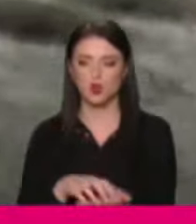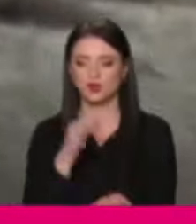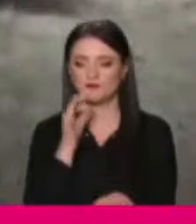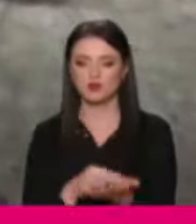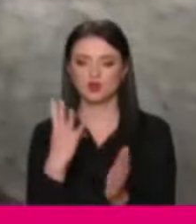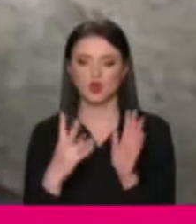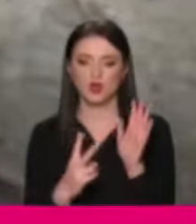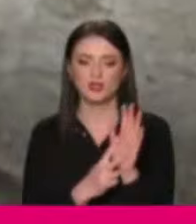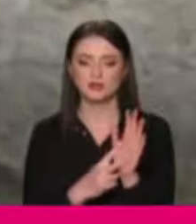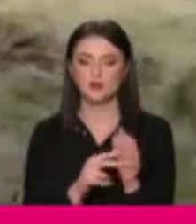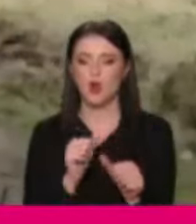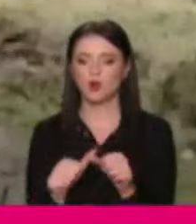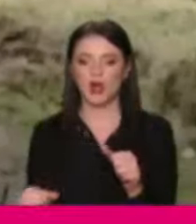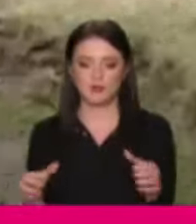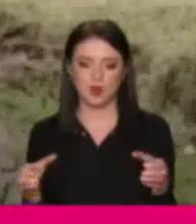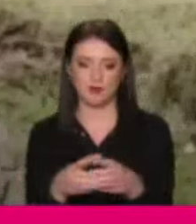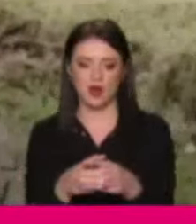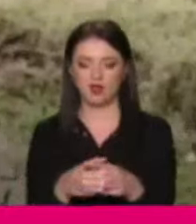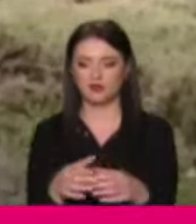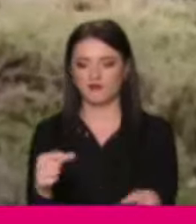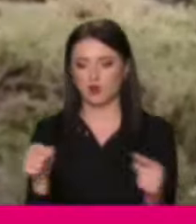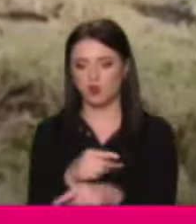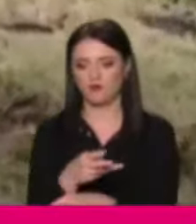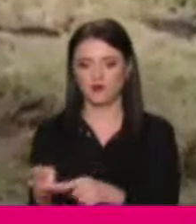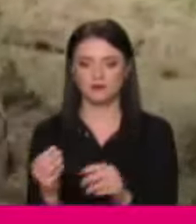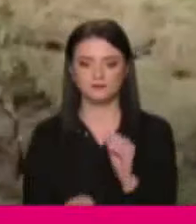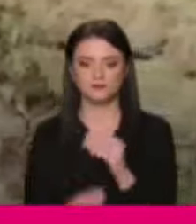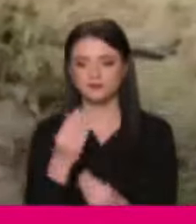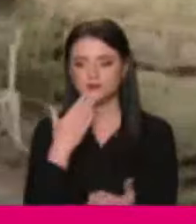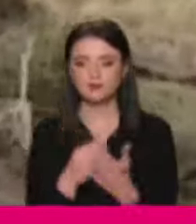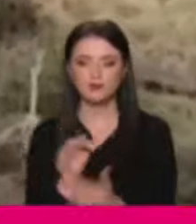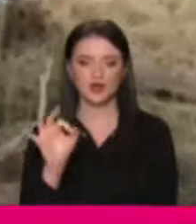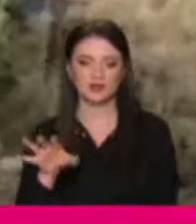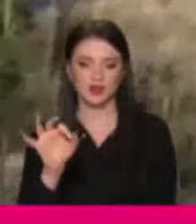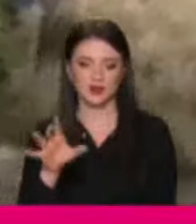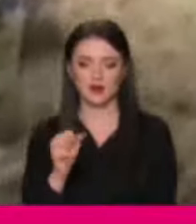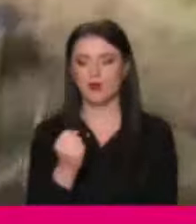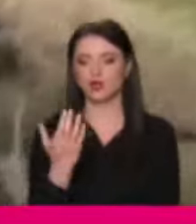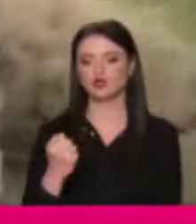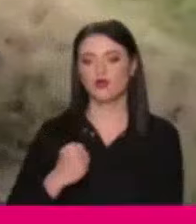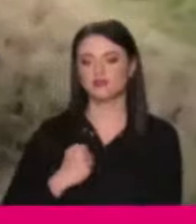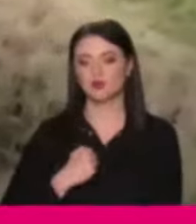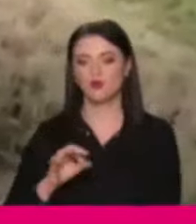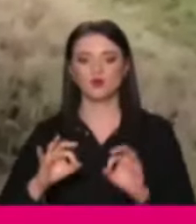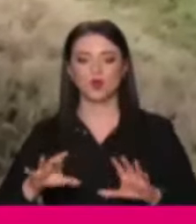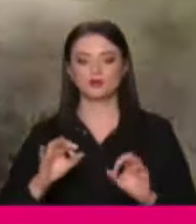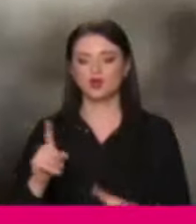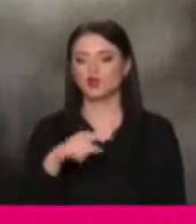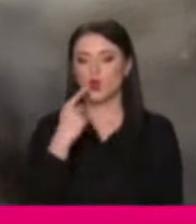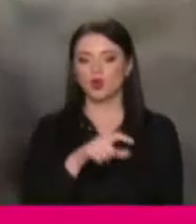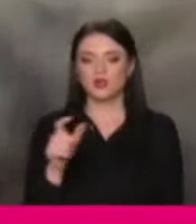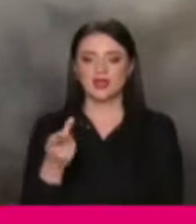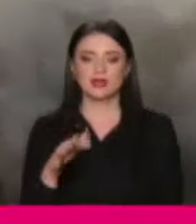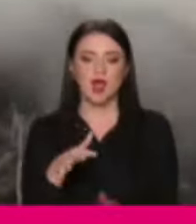окремої механізованої бригади. Відповідне відео опублікували бійці на своїй телеграм-сторінці, а ще військові розповіли, що росіяни для